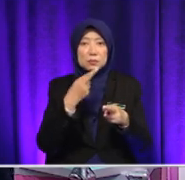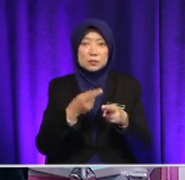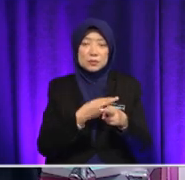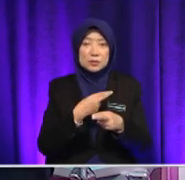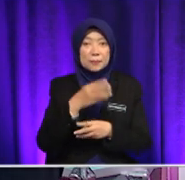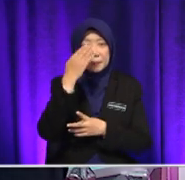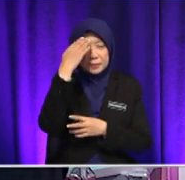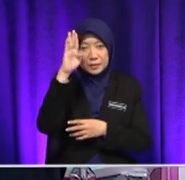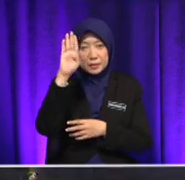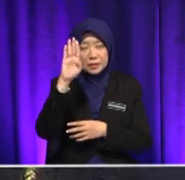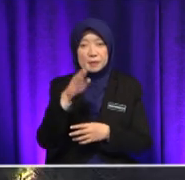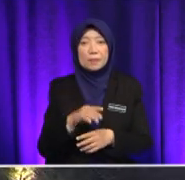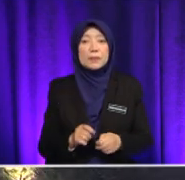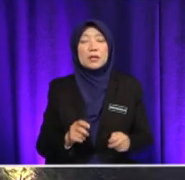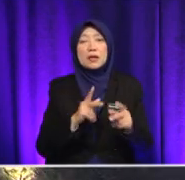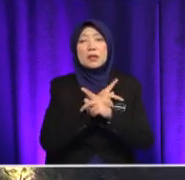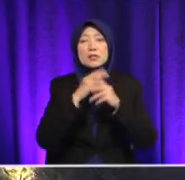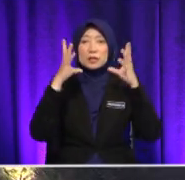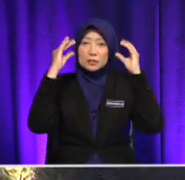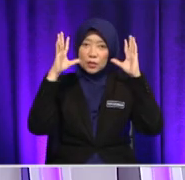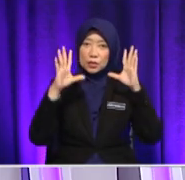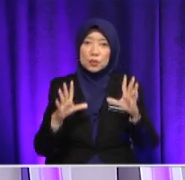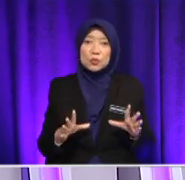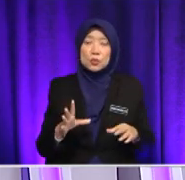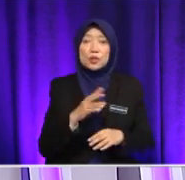saya berikan Terima kasih banyak